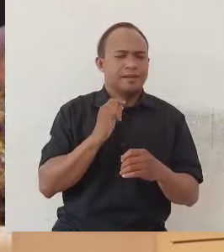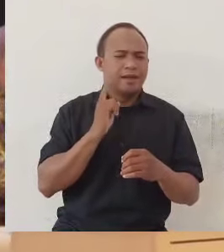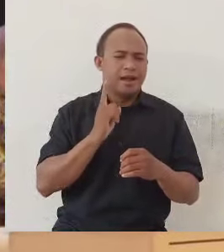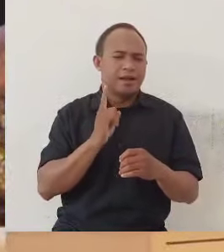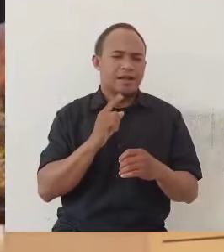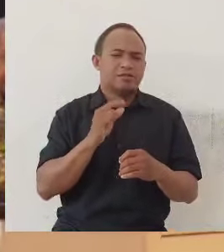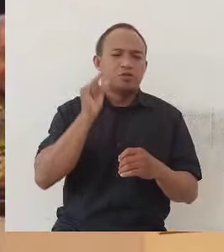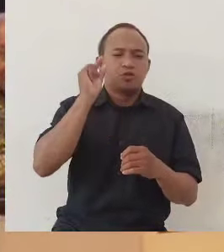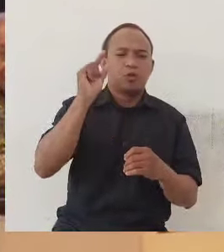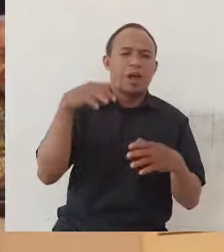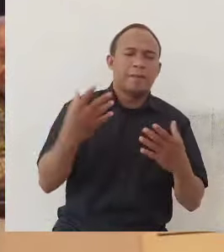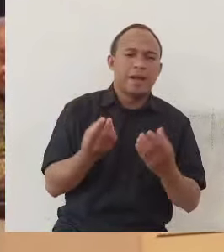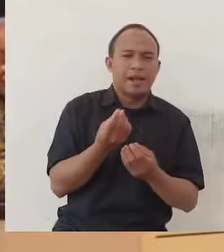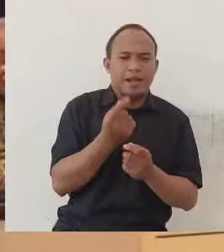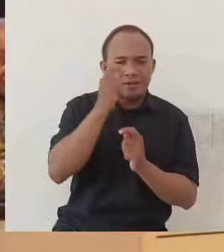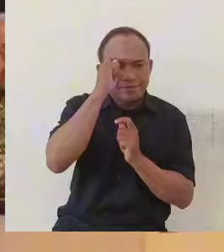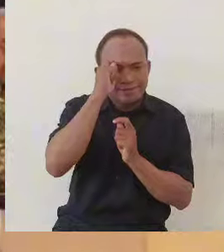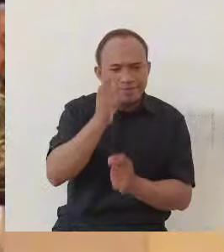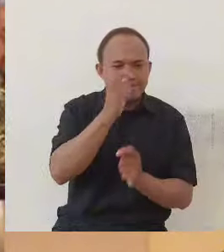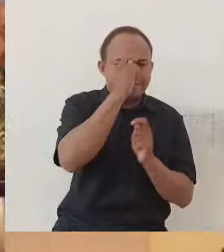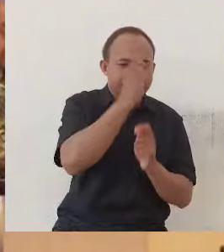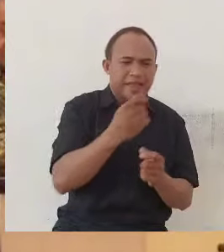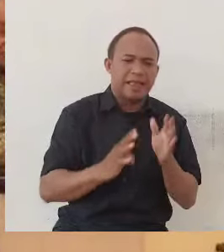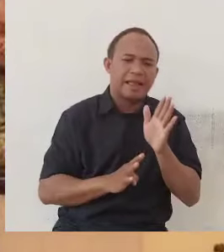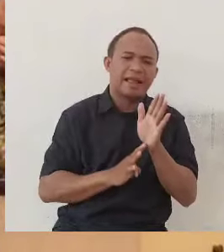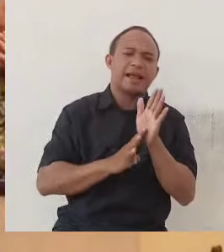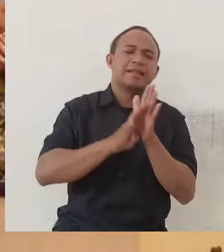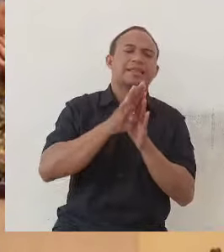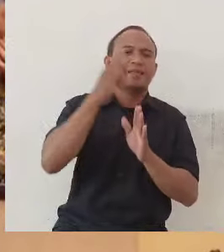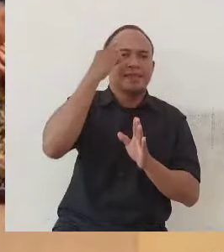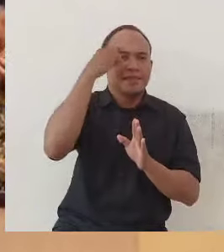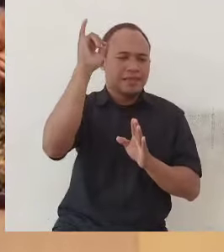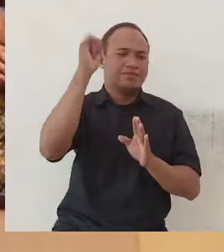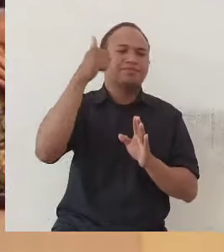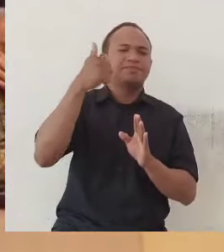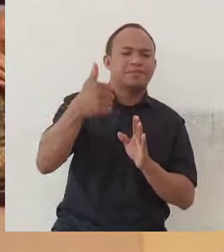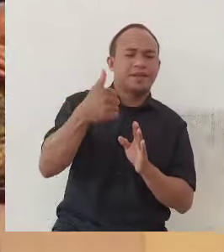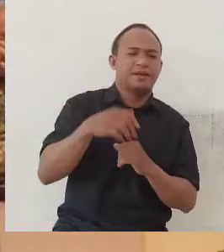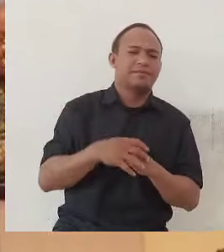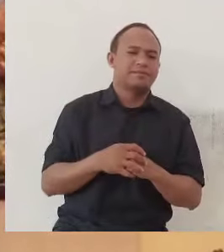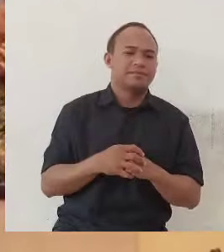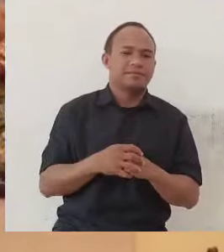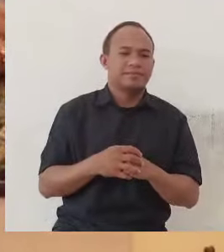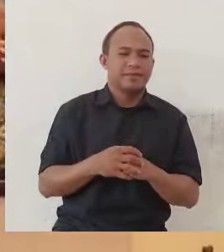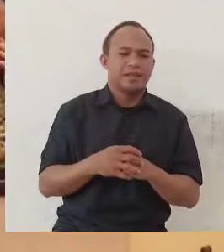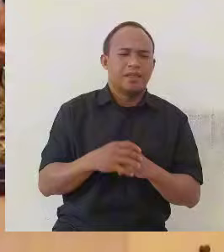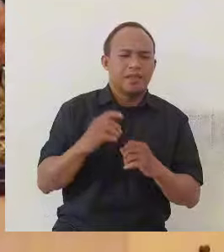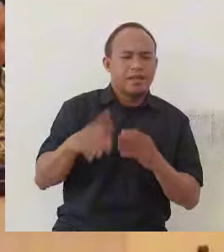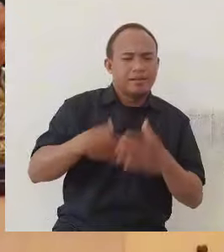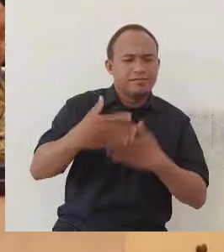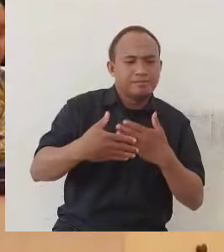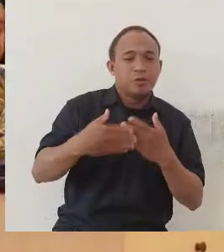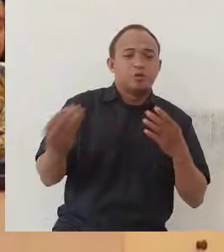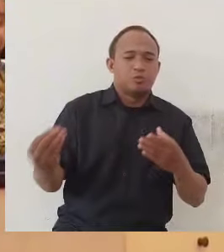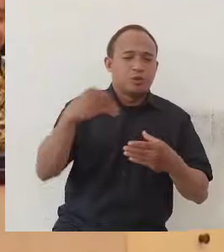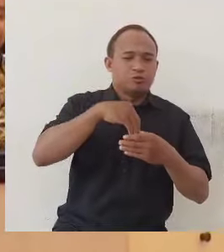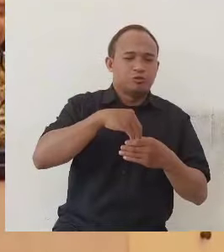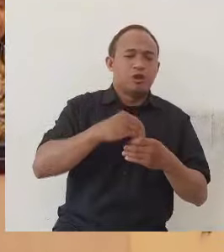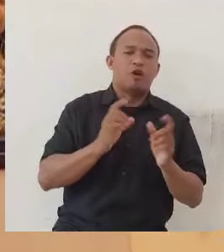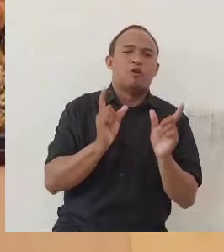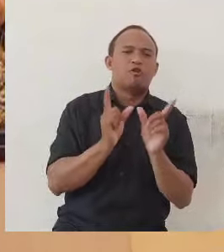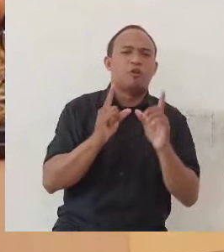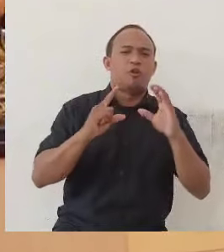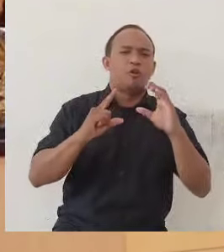masukan yang berharga untuk meningkatkan efektivitas dari atau dan kualitas